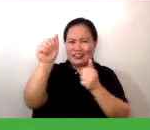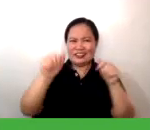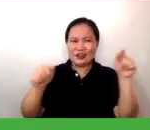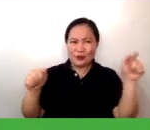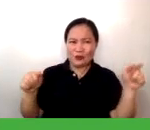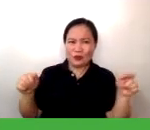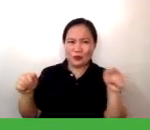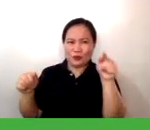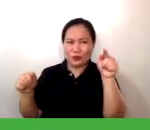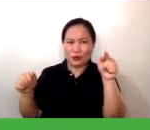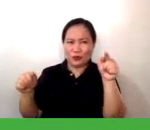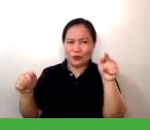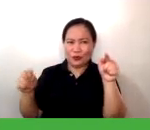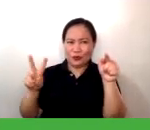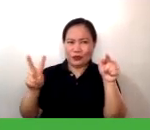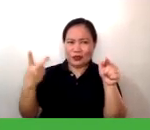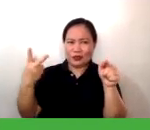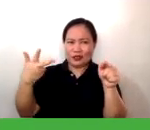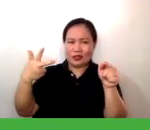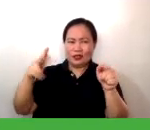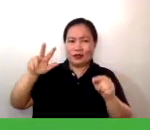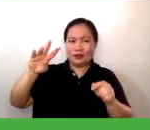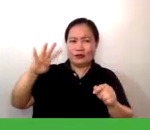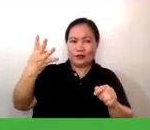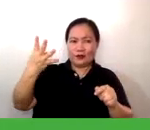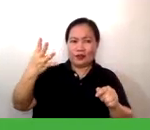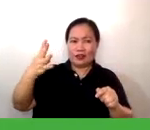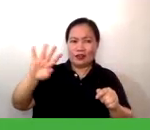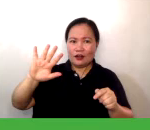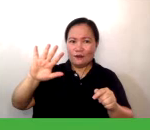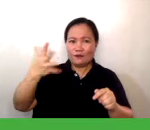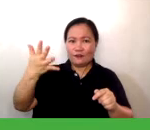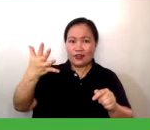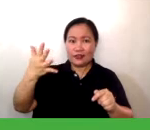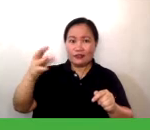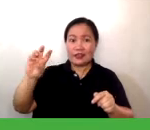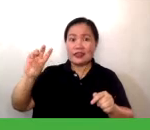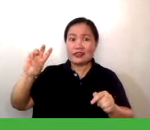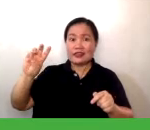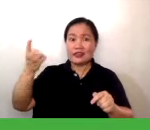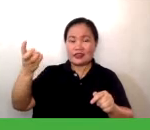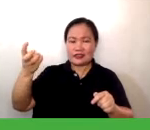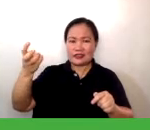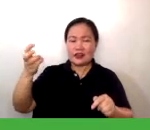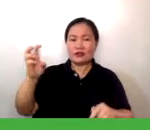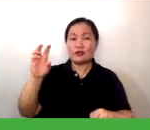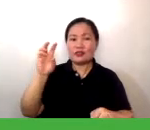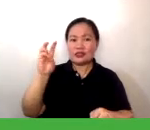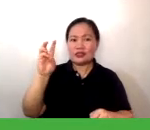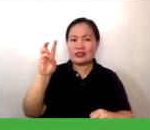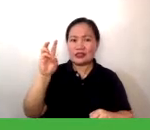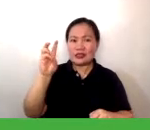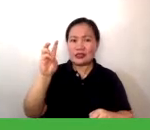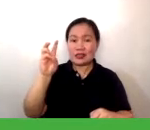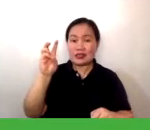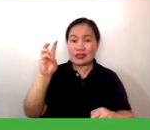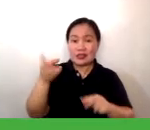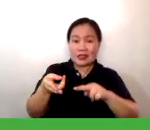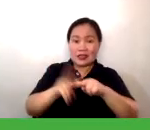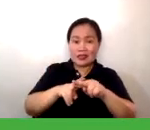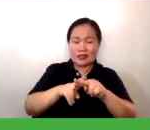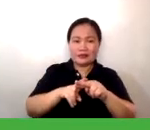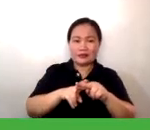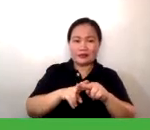From kilograms to milligrams. 1, 2, 3, 4, 5,